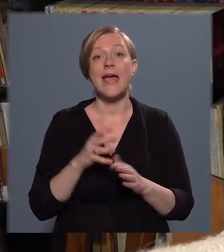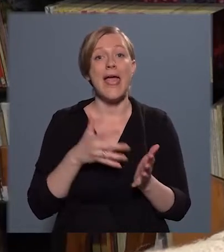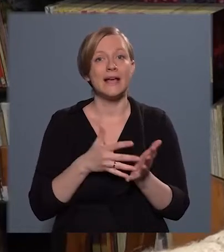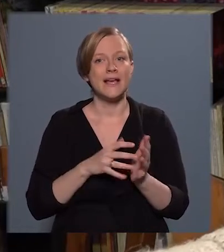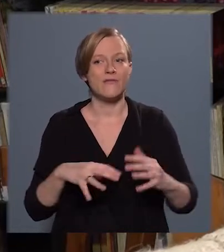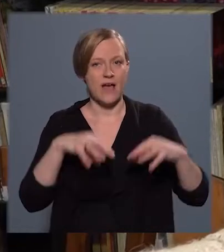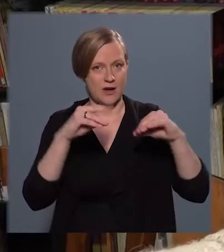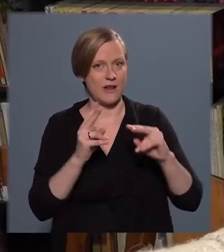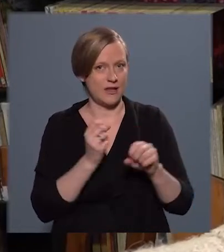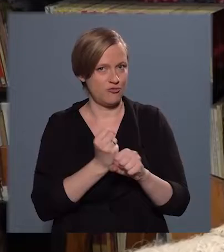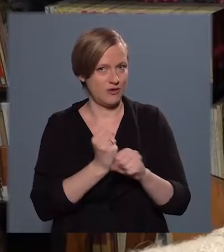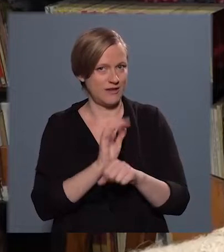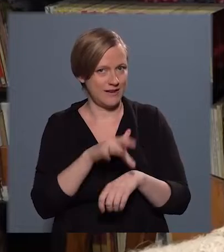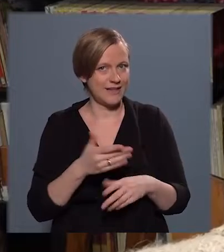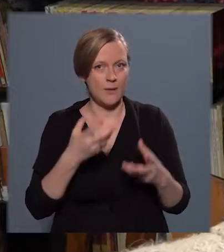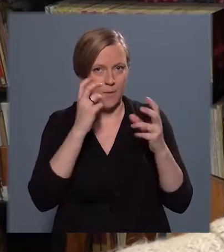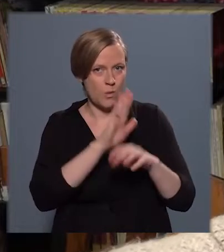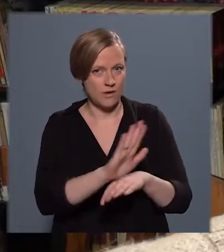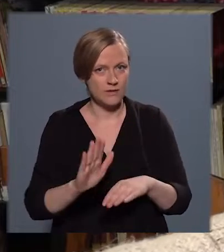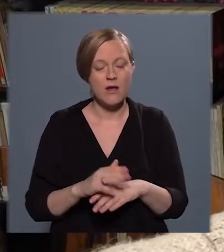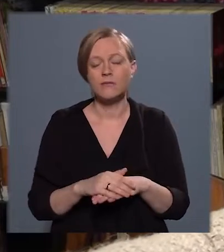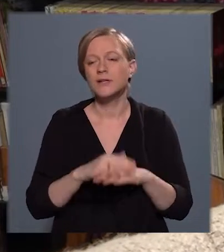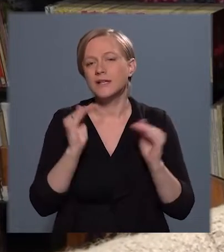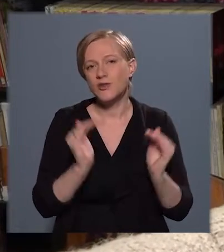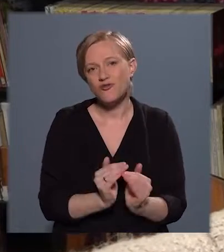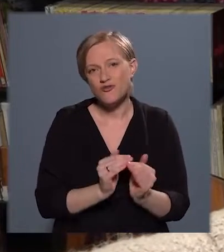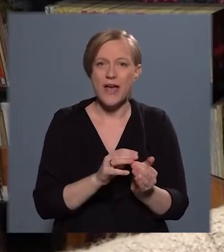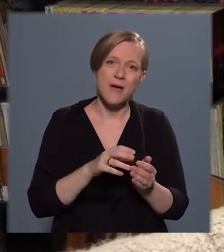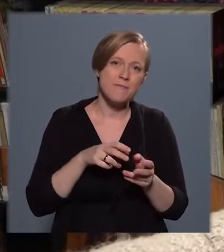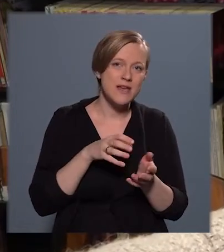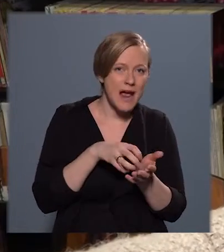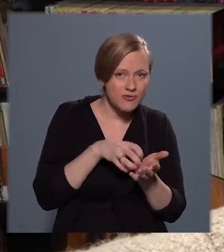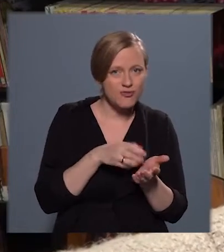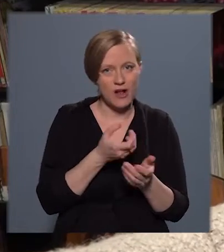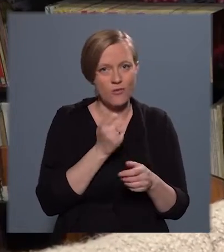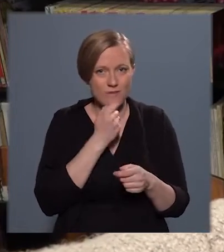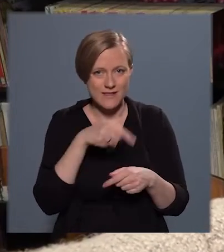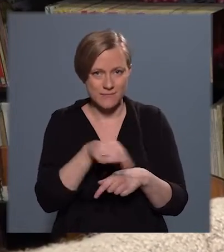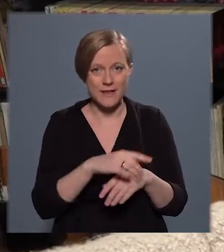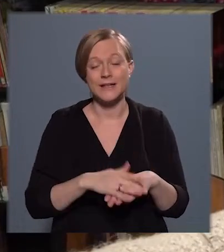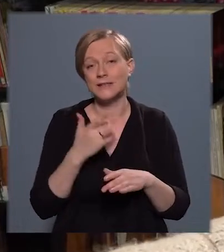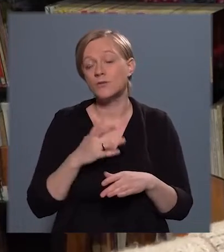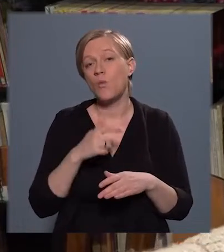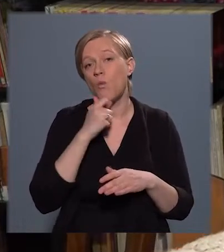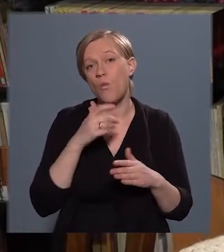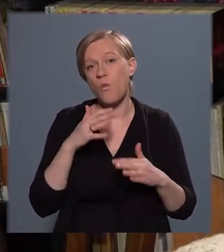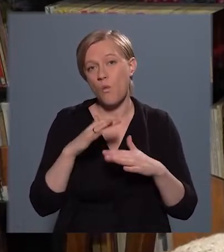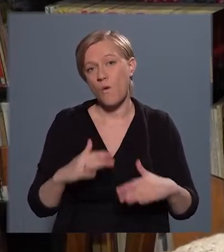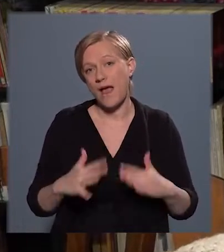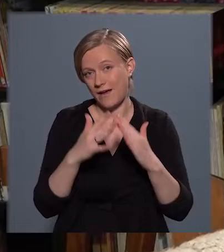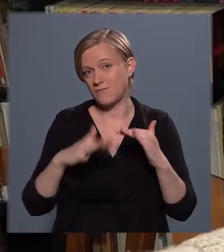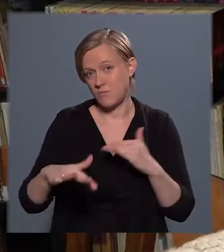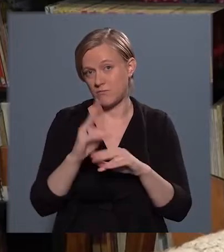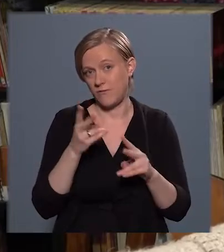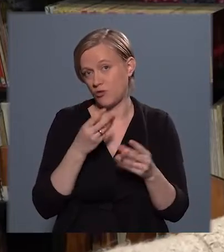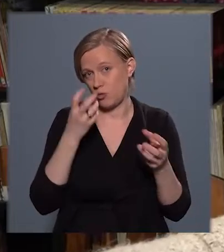készíteni a bagolynak, hiszen a baglyok kisebb rágcsálókkal, egerekkel táplálkoznak. Itt az Óhegypajban egyébként Kőbányán elég sok bagoly